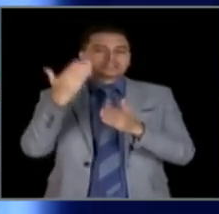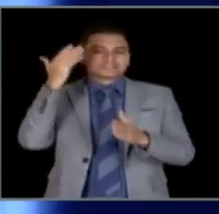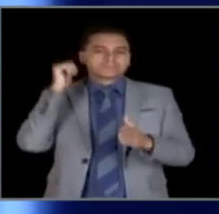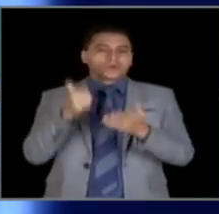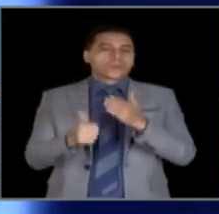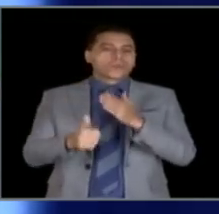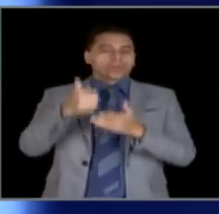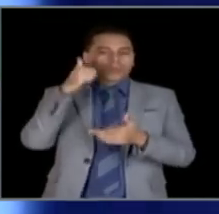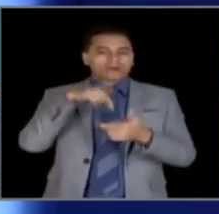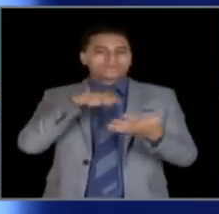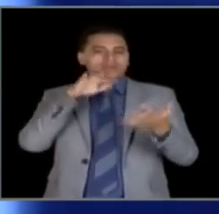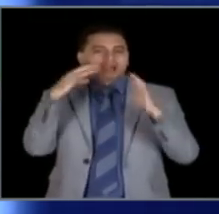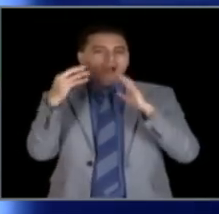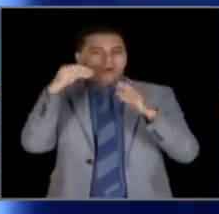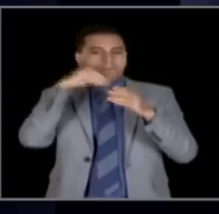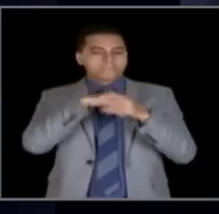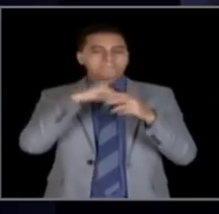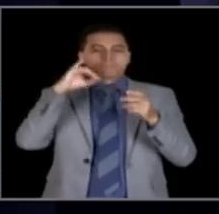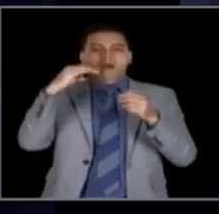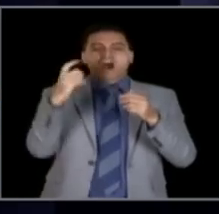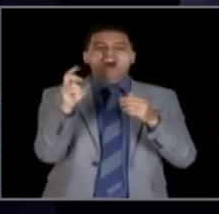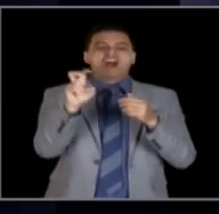جي أن زد